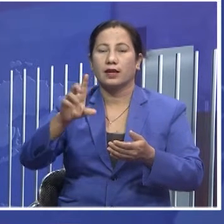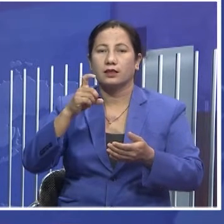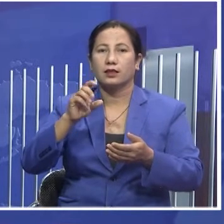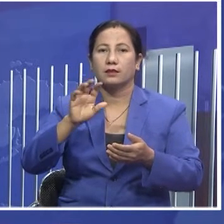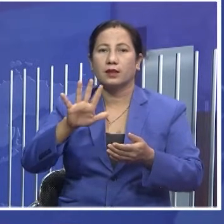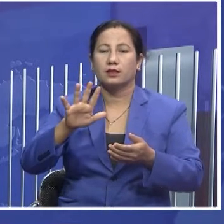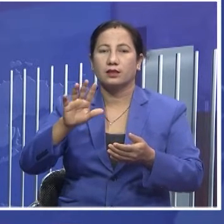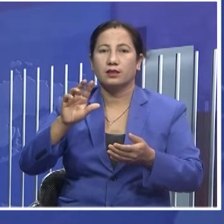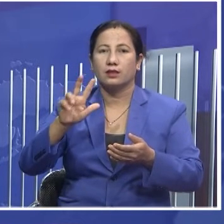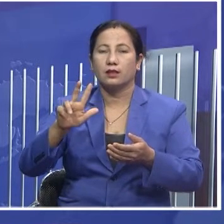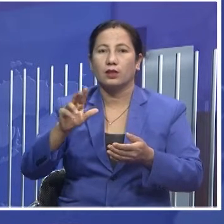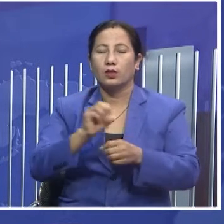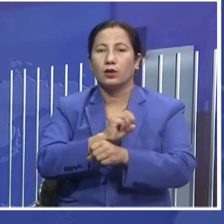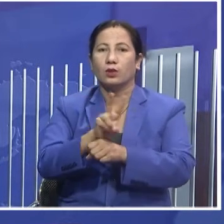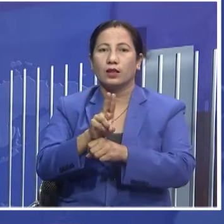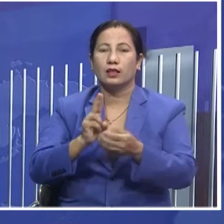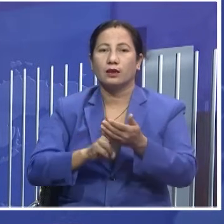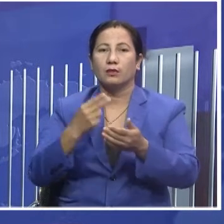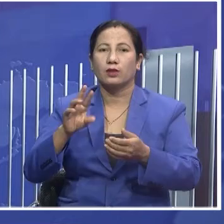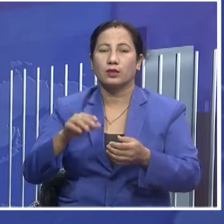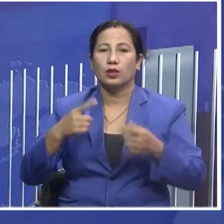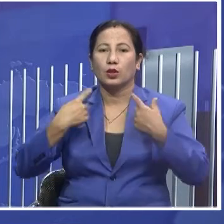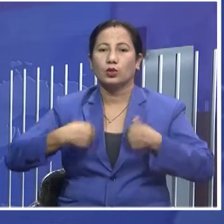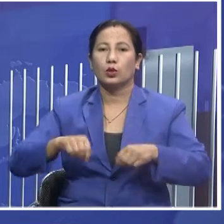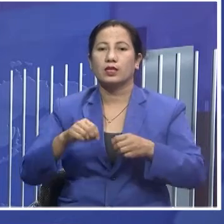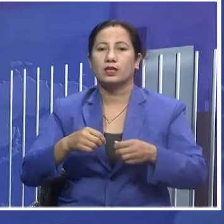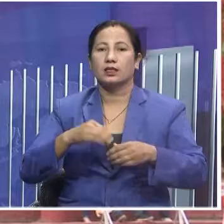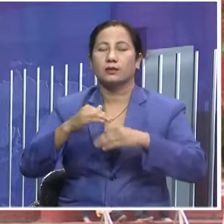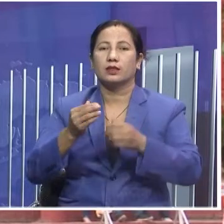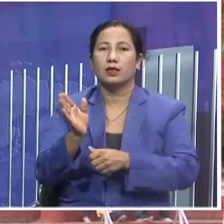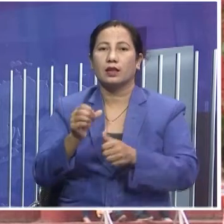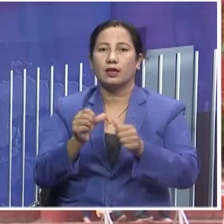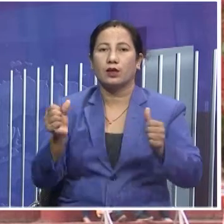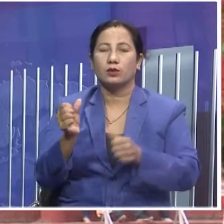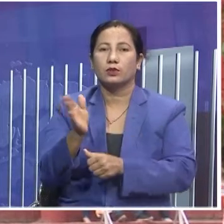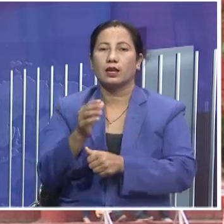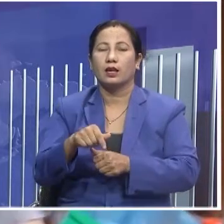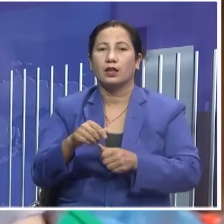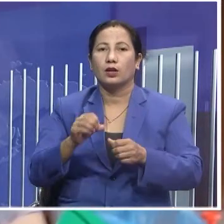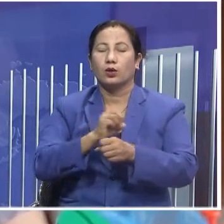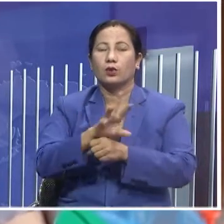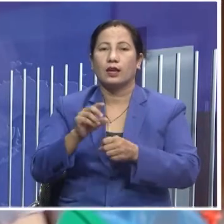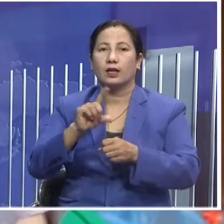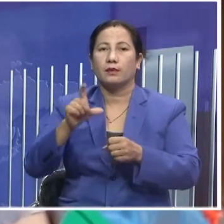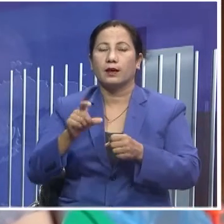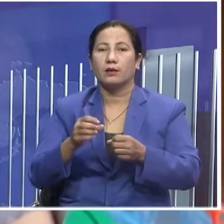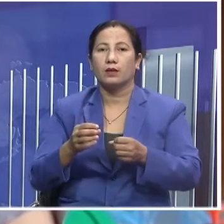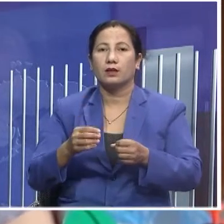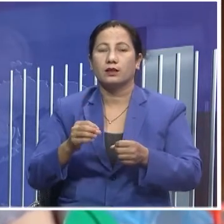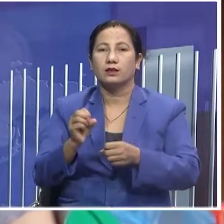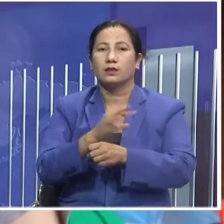1,558 जनामा कोरोना भाइरसको सङ्क्रमण पुष्टि भएको छ। स्वास्थ्य मन्त्रालयका अनुसार नेपालमा कोरोना भाइरसबाट सङ्क्रमित हुनेको